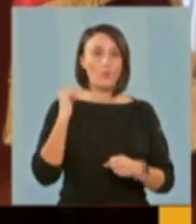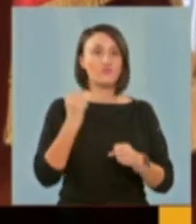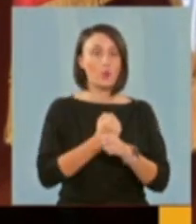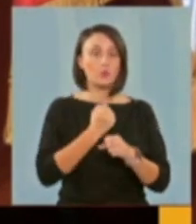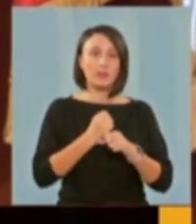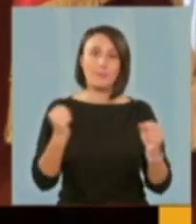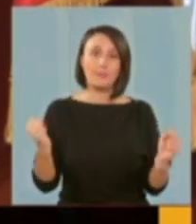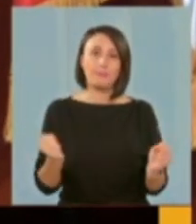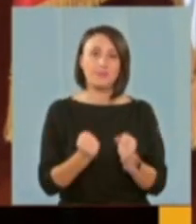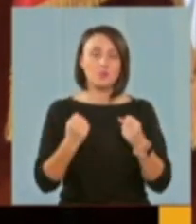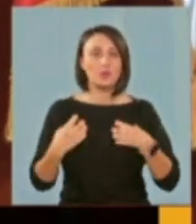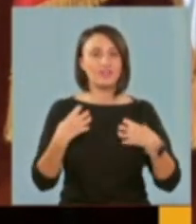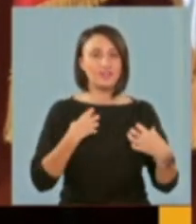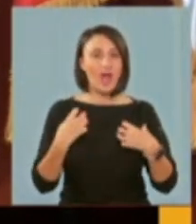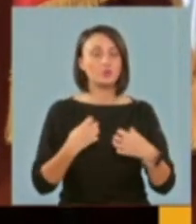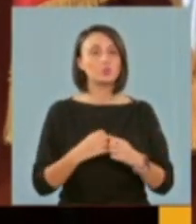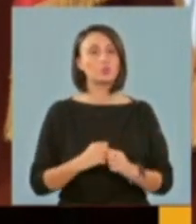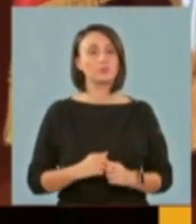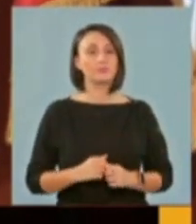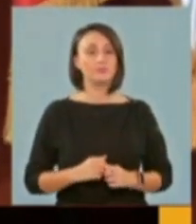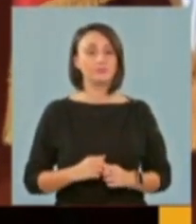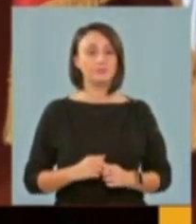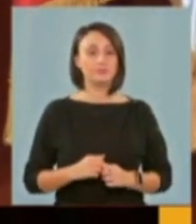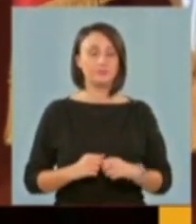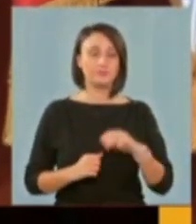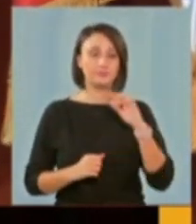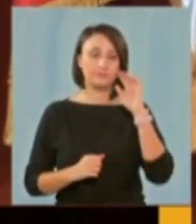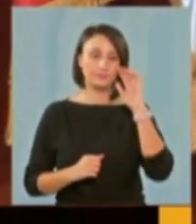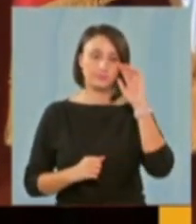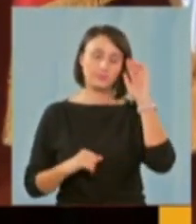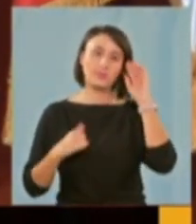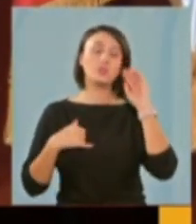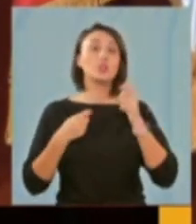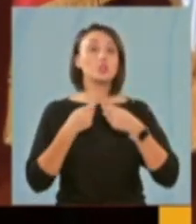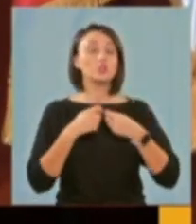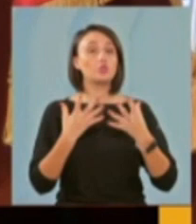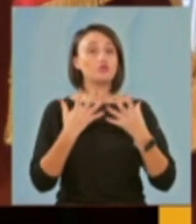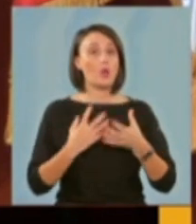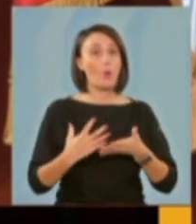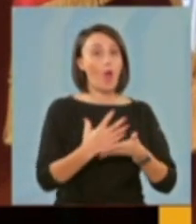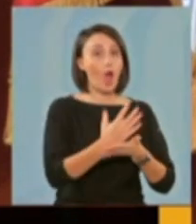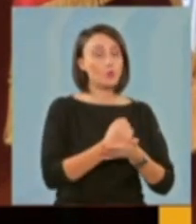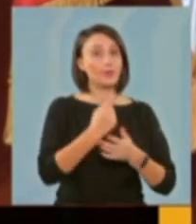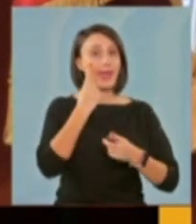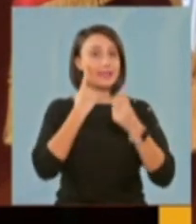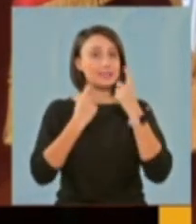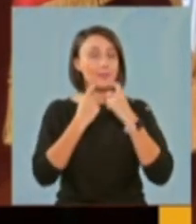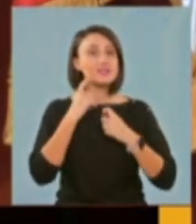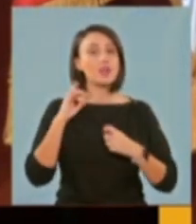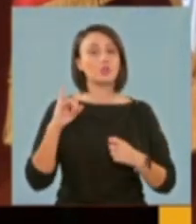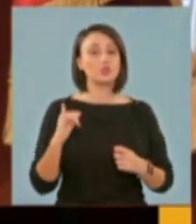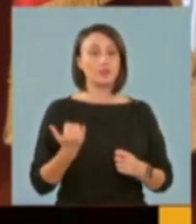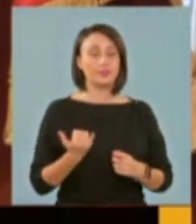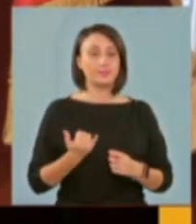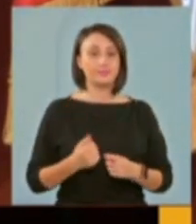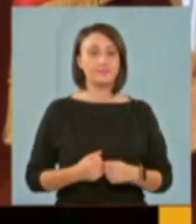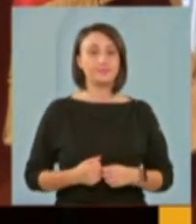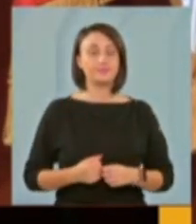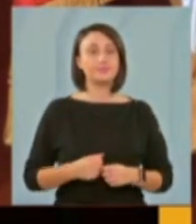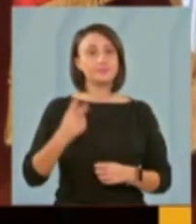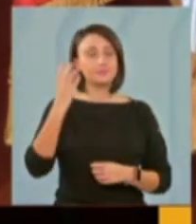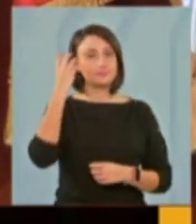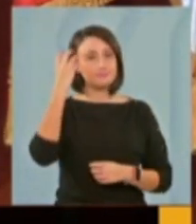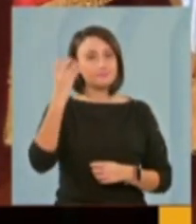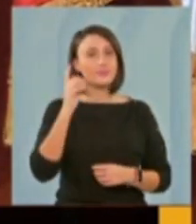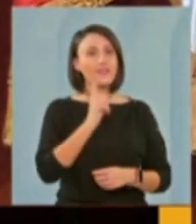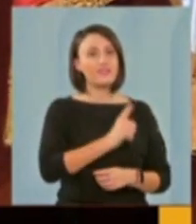executat misiuni în teatrele de operații și tot ceea ce au acumulat experiența și